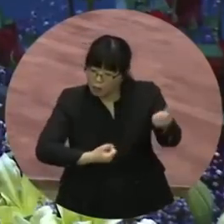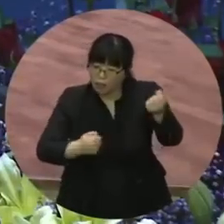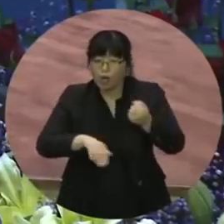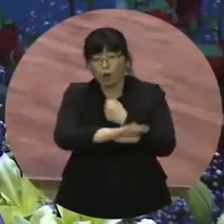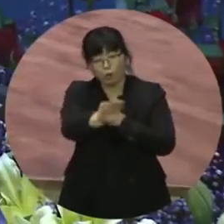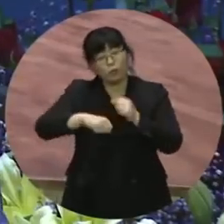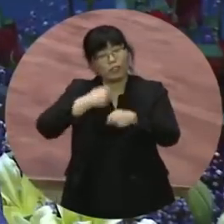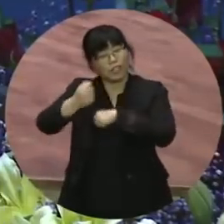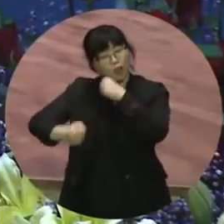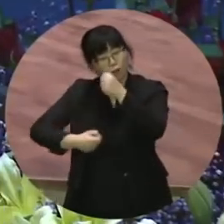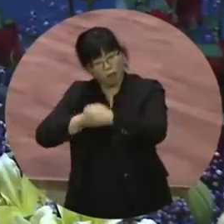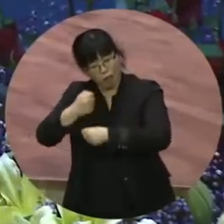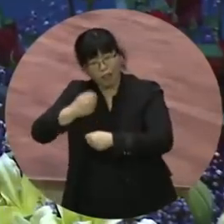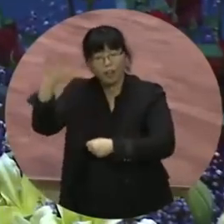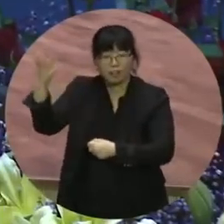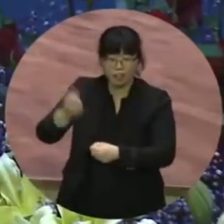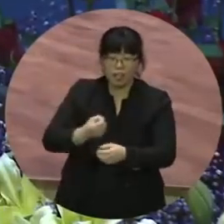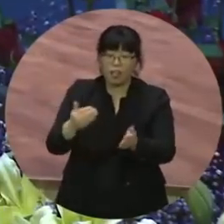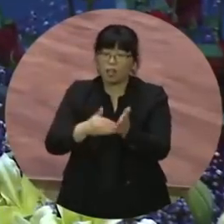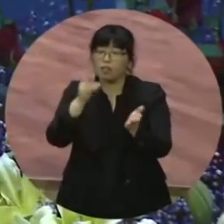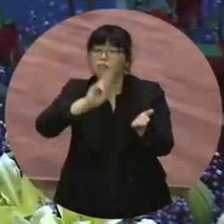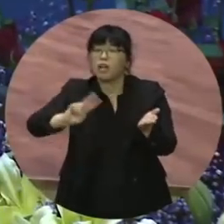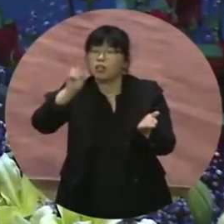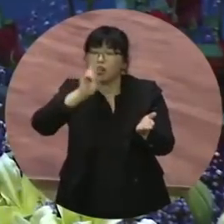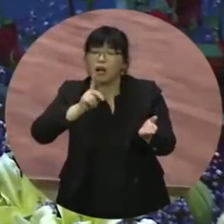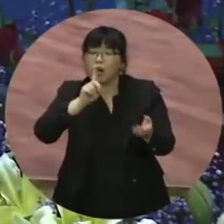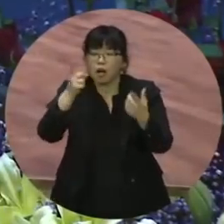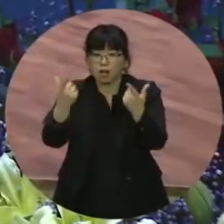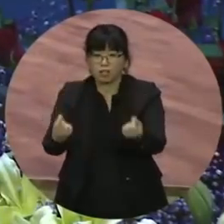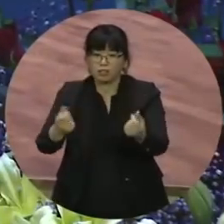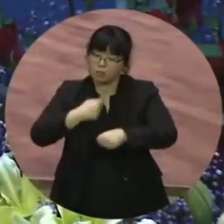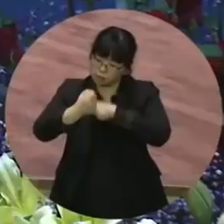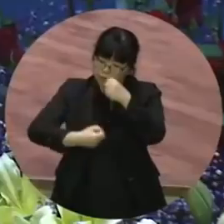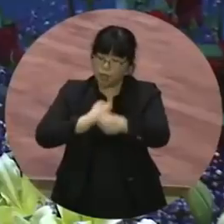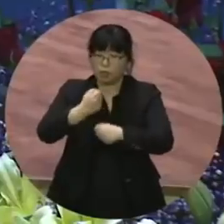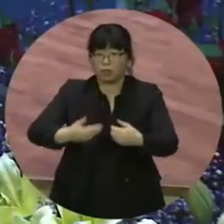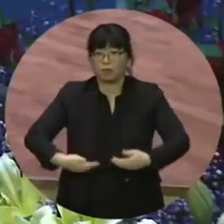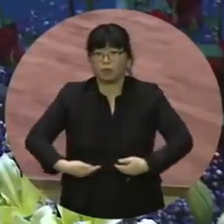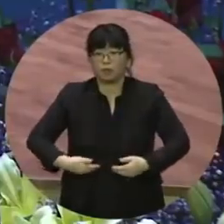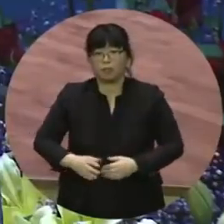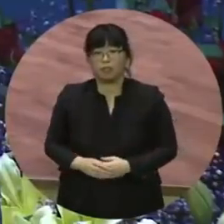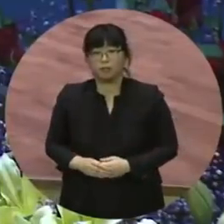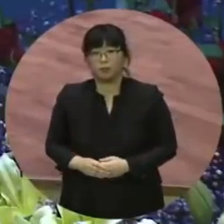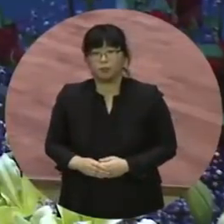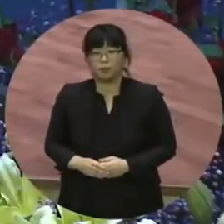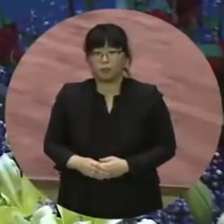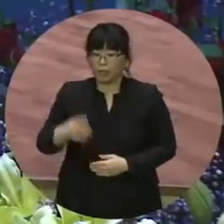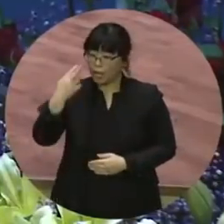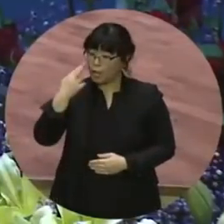암 전문의사가 하는 말이에요. 미국의 유명한, 막 세계에서 제일